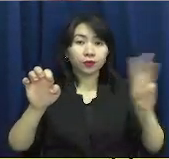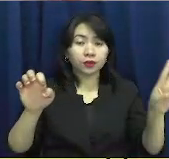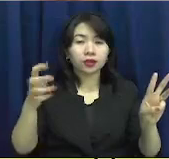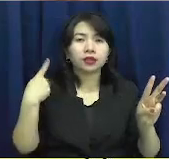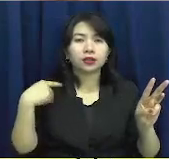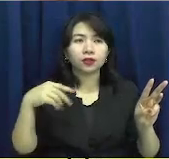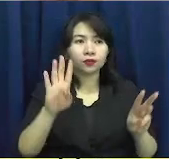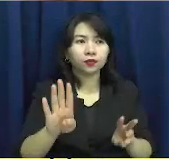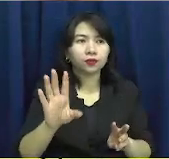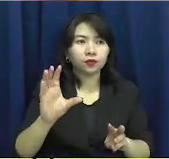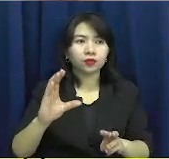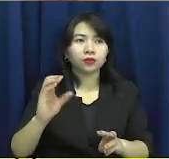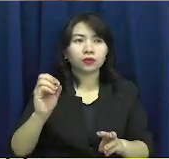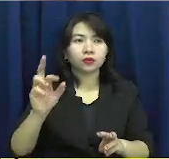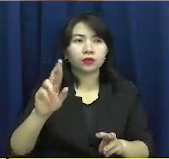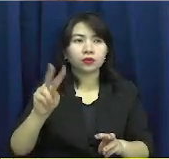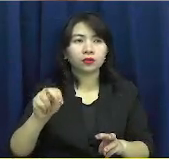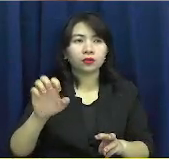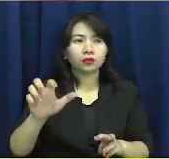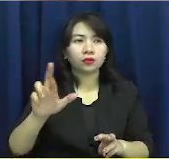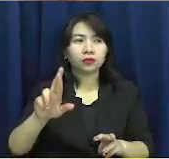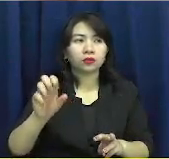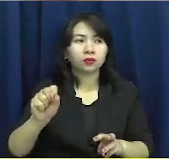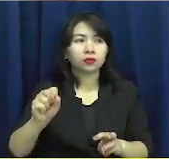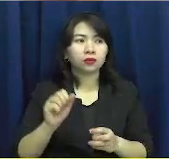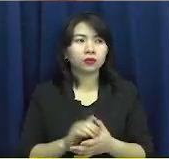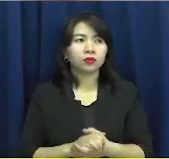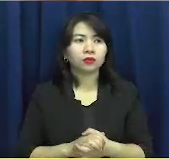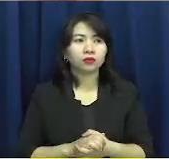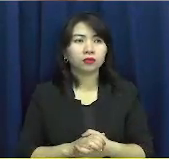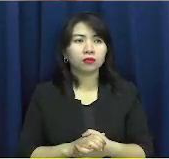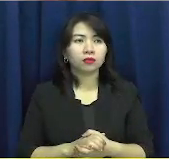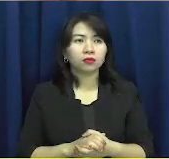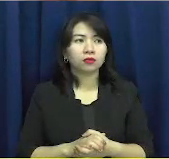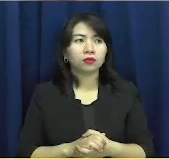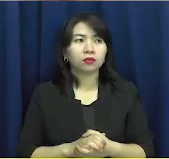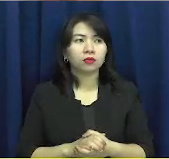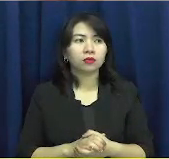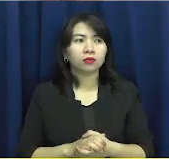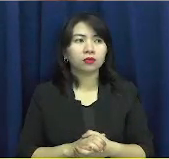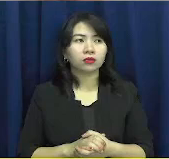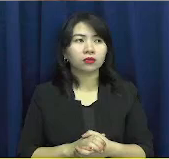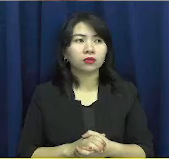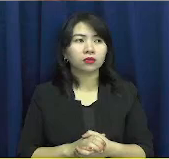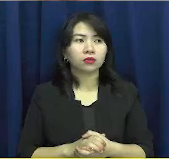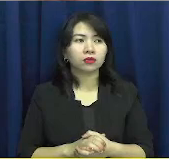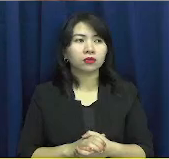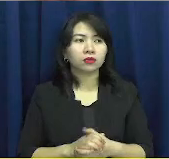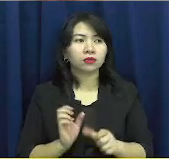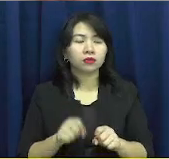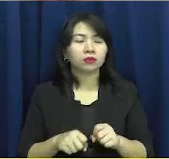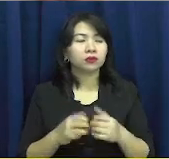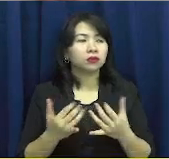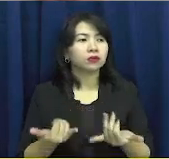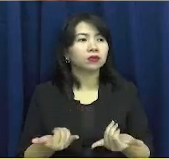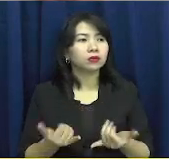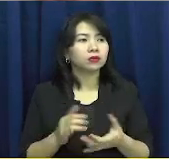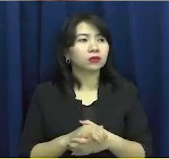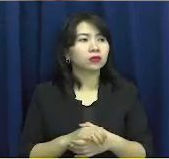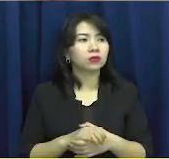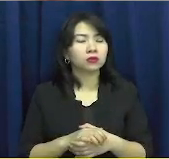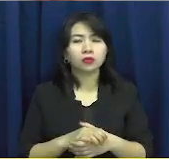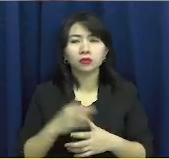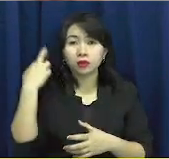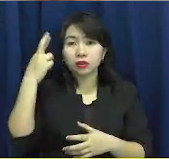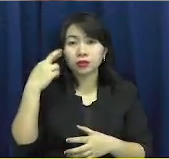into maliliit na corners. You see? So, ibig ko sabihin, mga kapatid, ay... kaya ako po